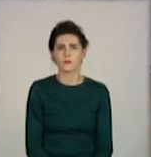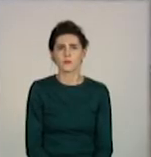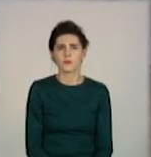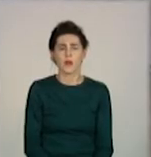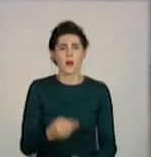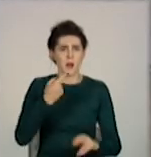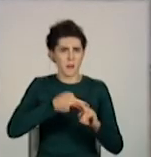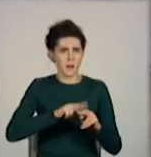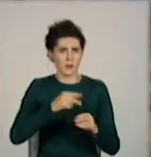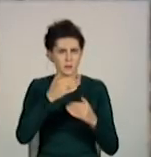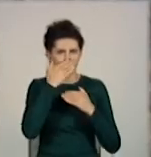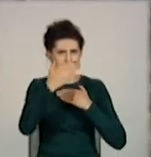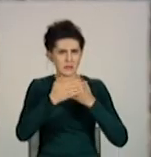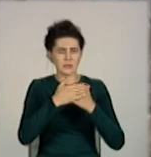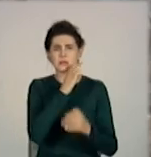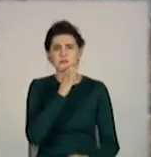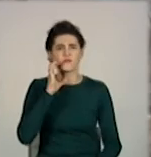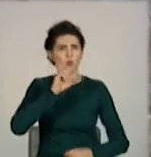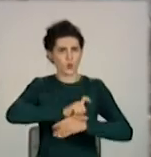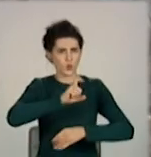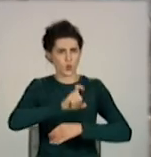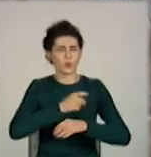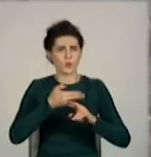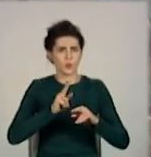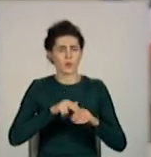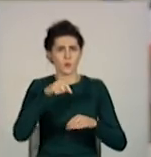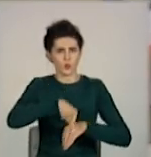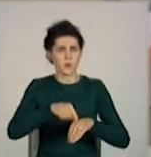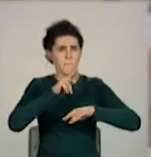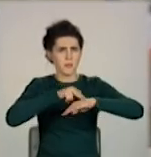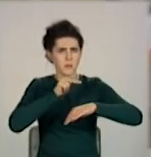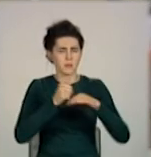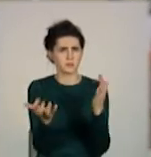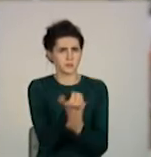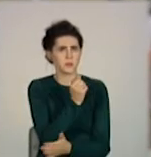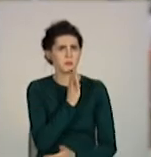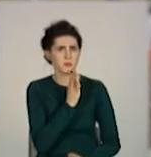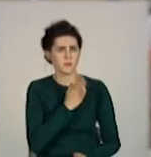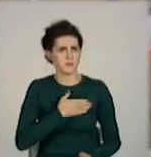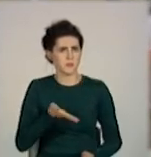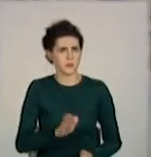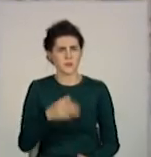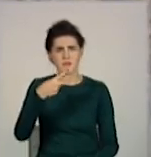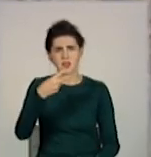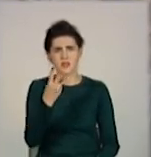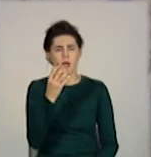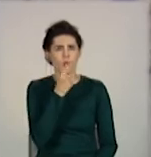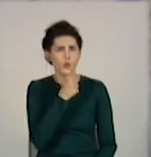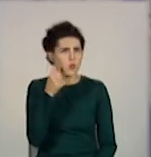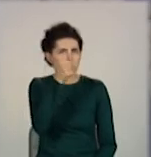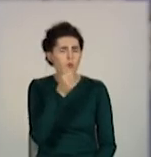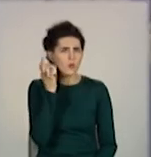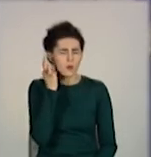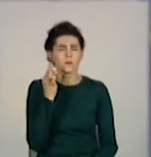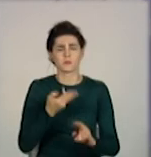Одна з недобудов на околиці Сєвєродонецька. Тут днями поліцейські знайшли тіло дівчини. Загиблі було 23 роки. За кілька